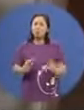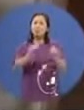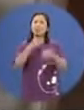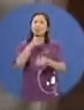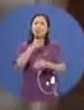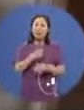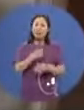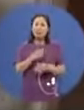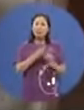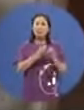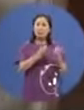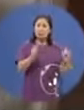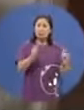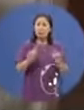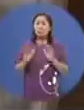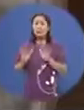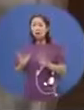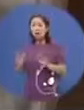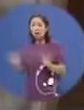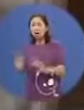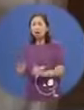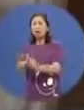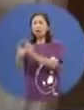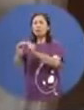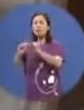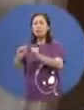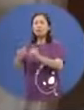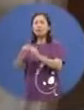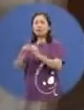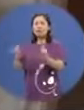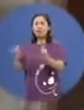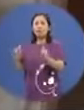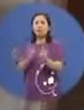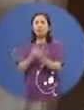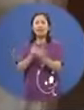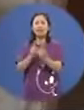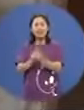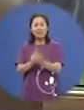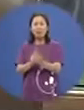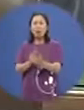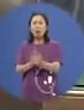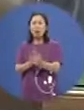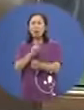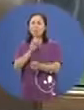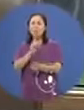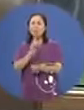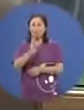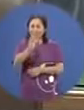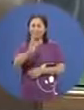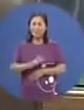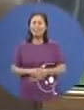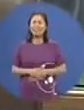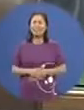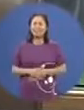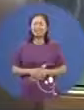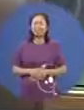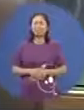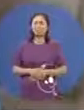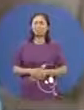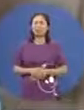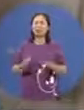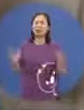頑張っている若い方に、はい、応援メッセージを知事からお願いできますか。 は い、 子育ては大変だっていうことをね、ま